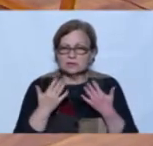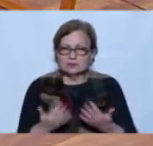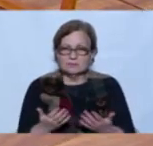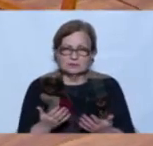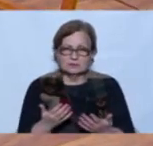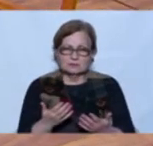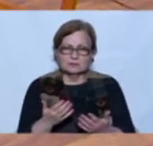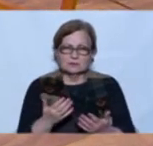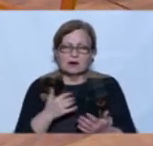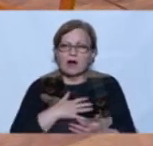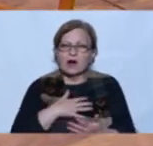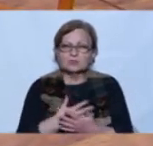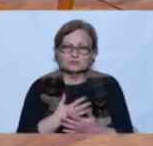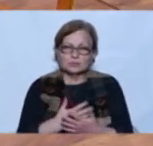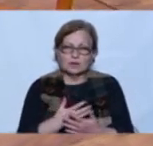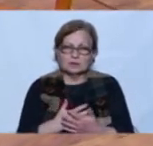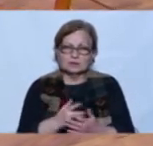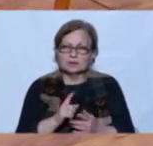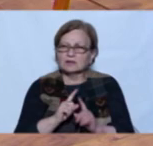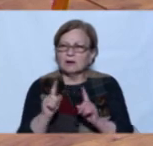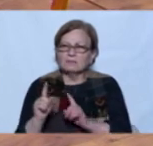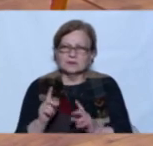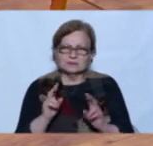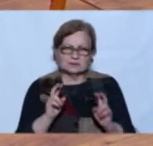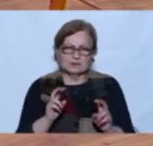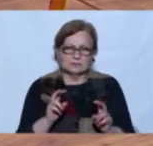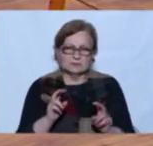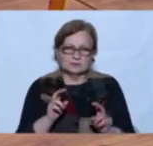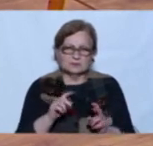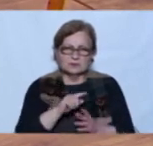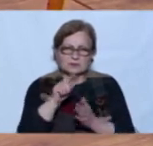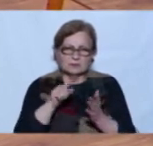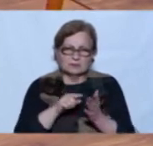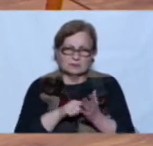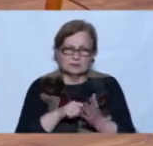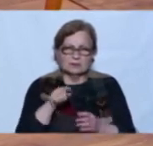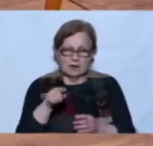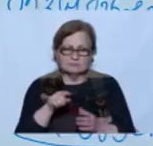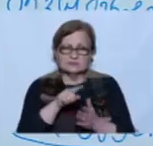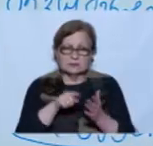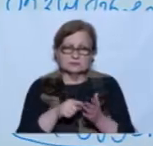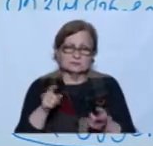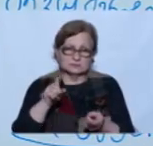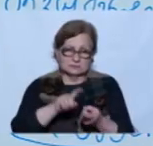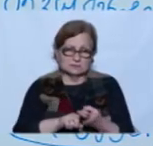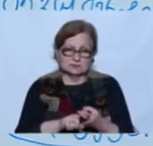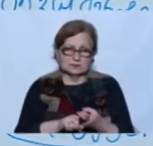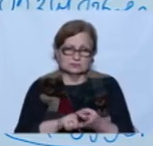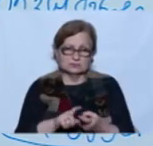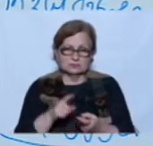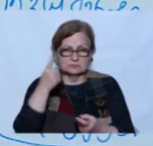თანამედროვეობაში აქტუალური რამე თემის საკითხის მოსაზრებ და ამ საკითხთან დაკავშირებული უფრო